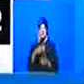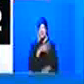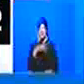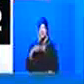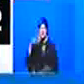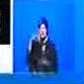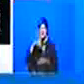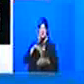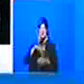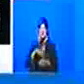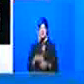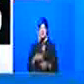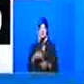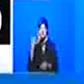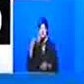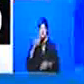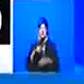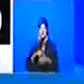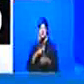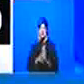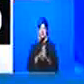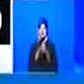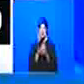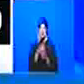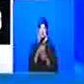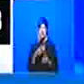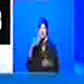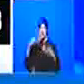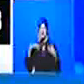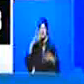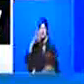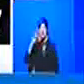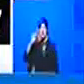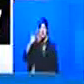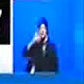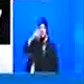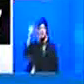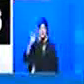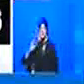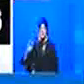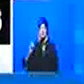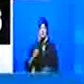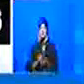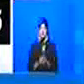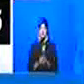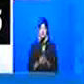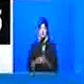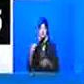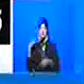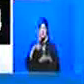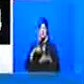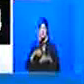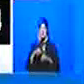suplai secara nasional, produksi beras kita sekitar 20%. Kita produksi garam di Jawa